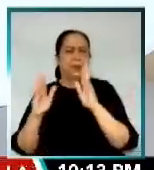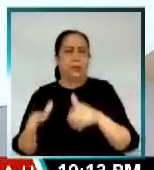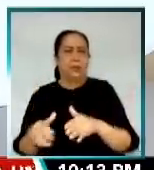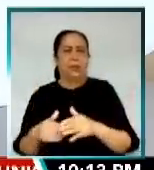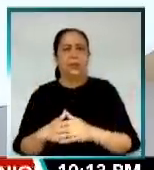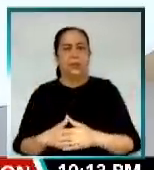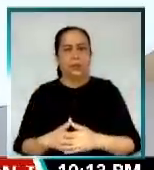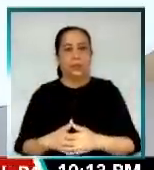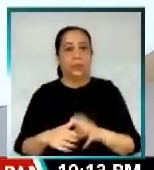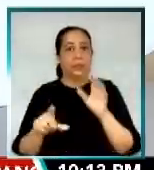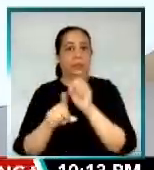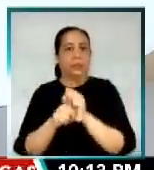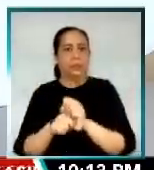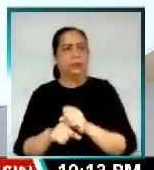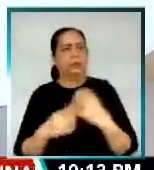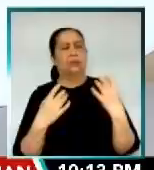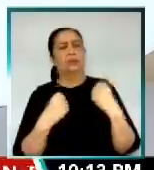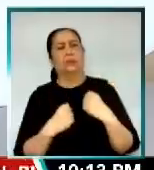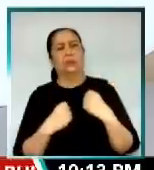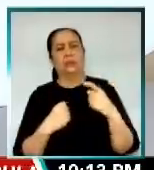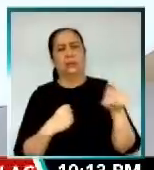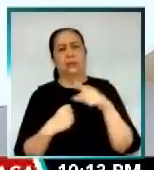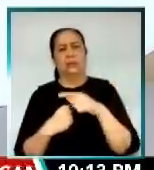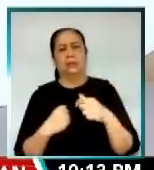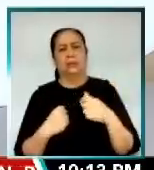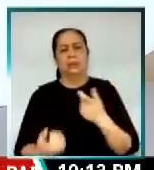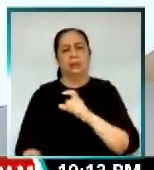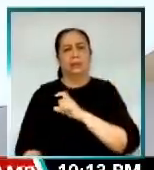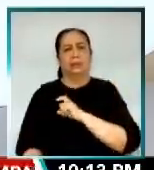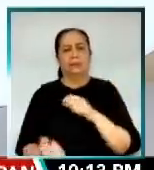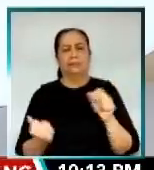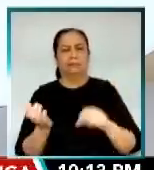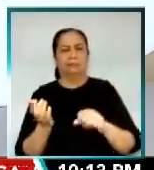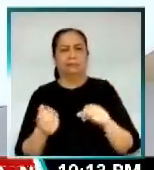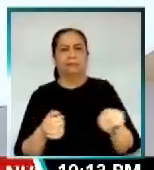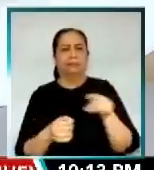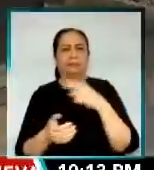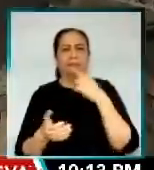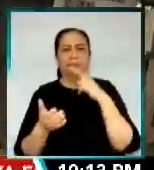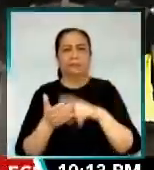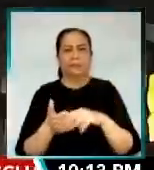Hinuli patuloy sila ng mga otoridad. May report si Bernadette Reyes.